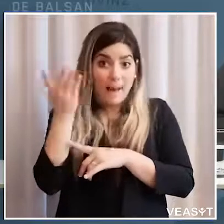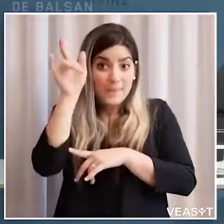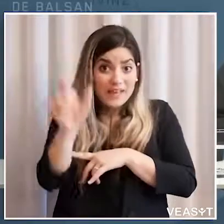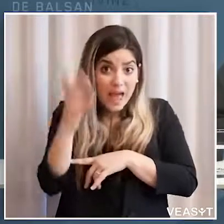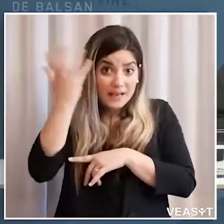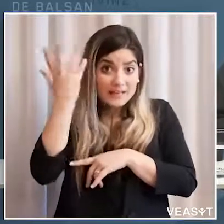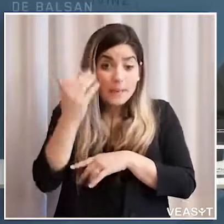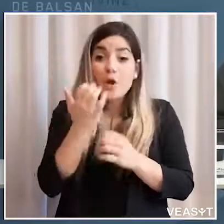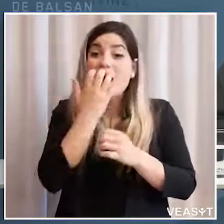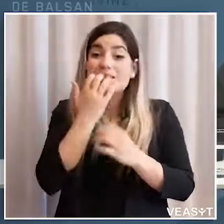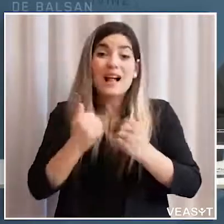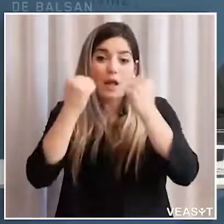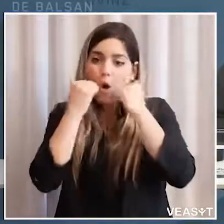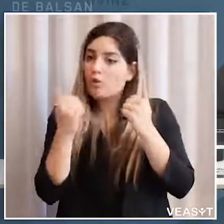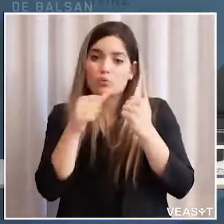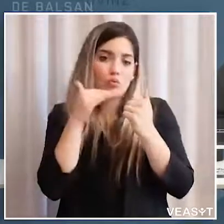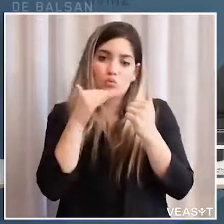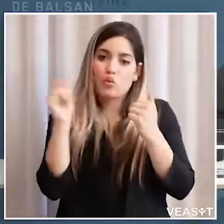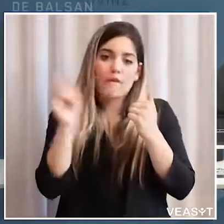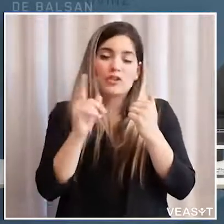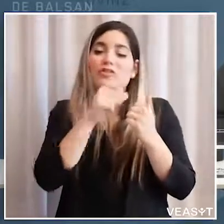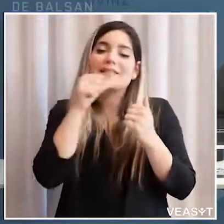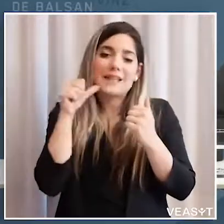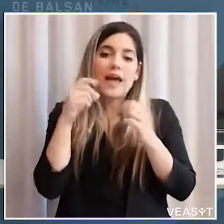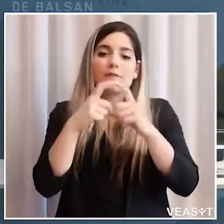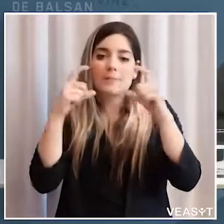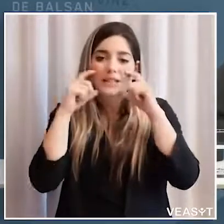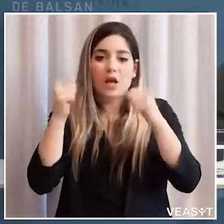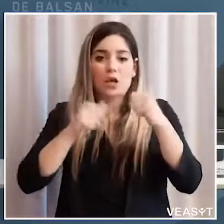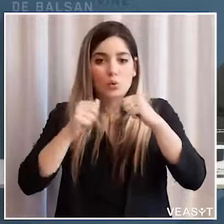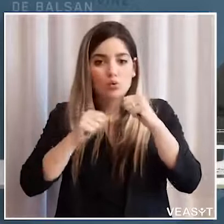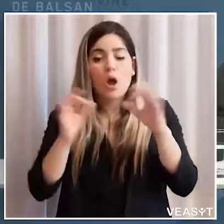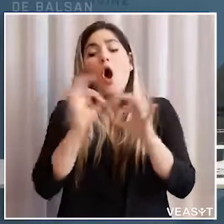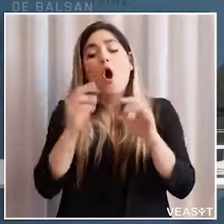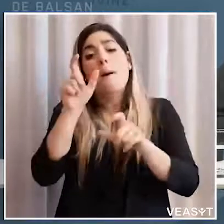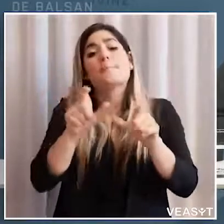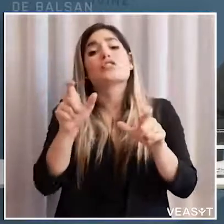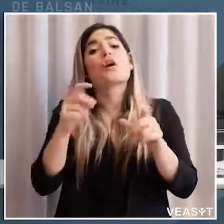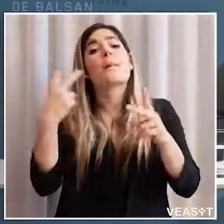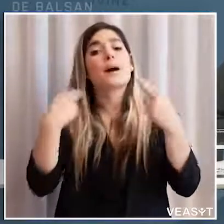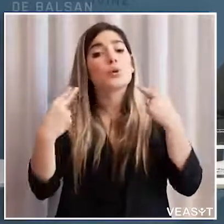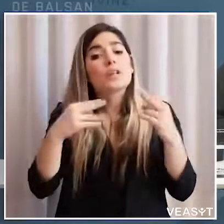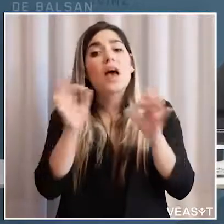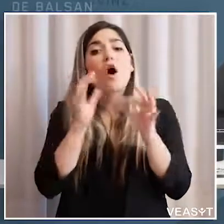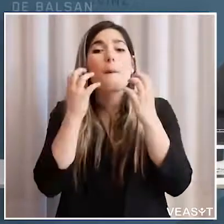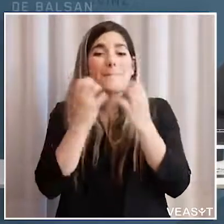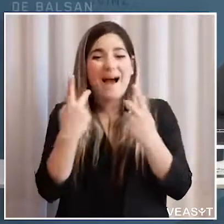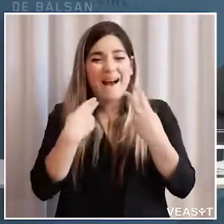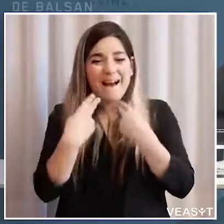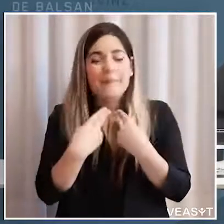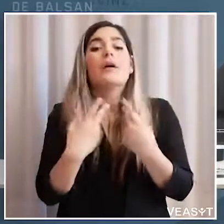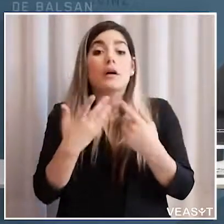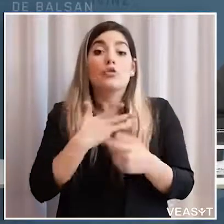scaldacollo non basta dove bisogna usare la mascherina chirurgica o per esempio il parrucchiere il barbiere dove oltre